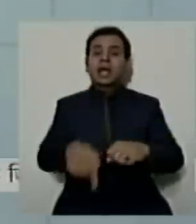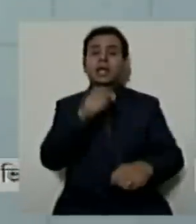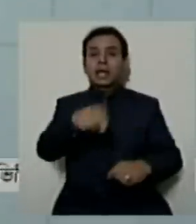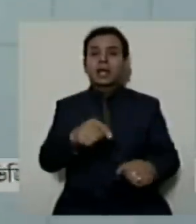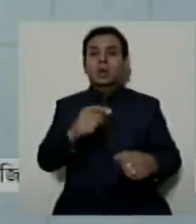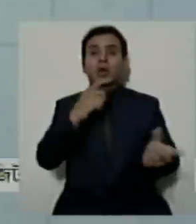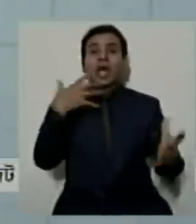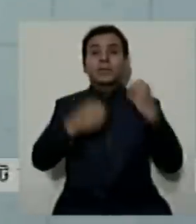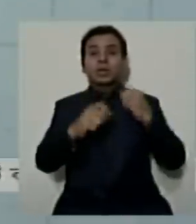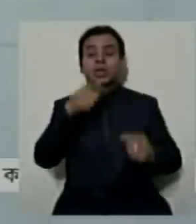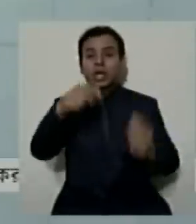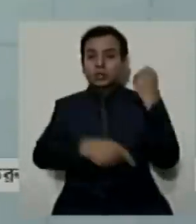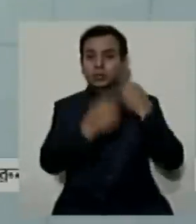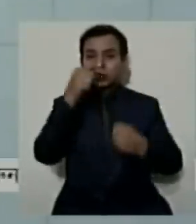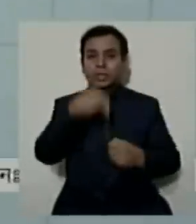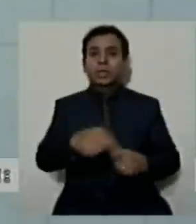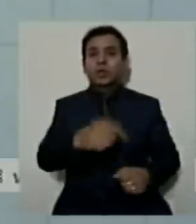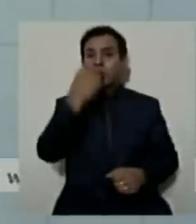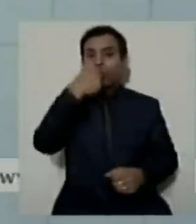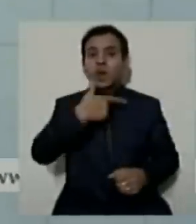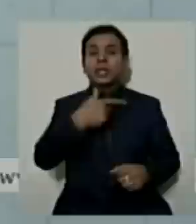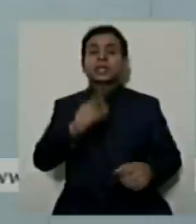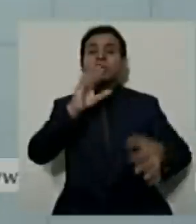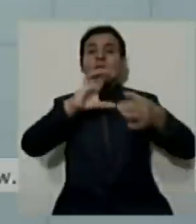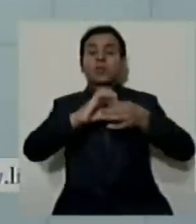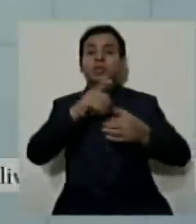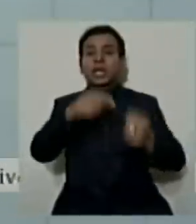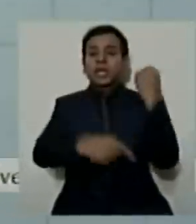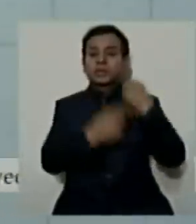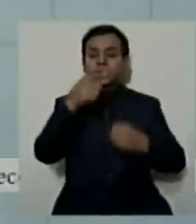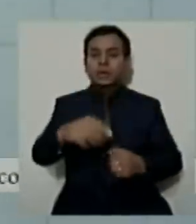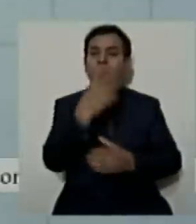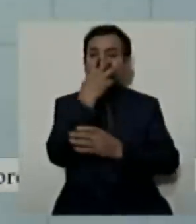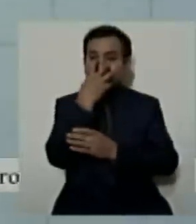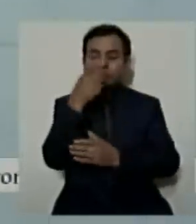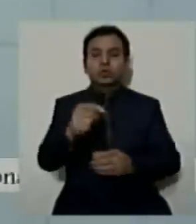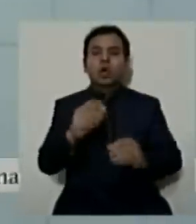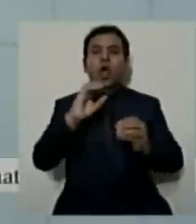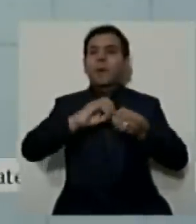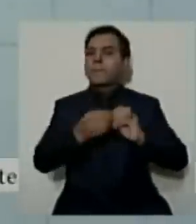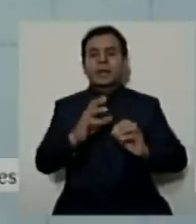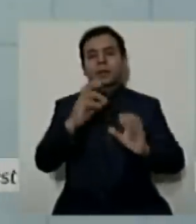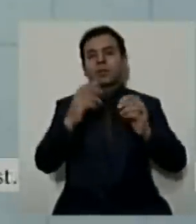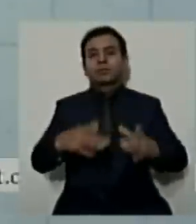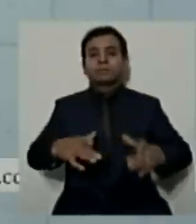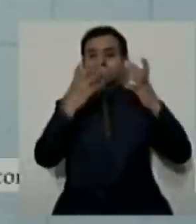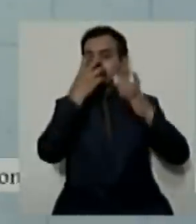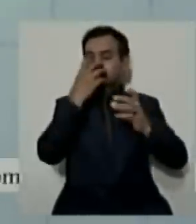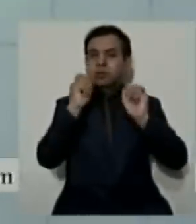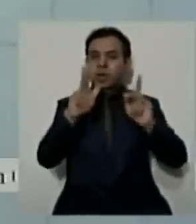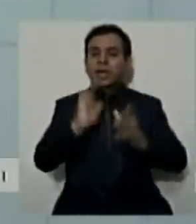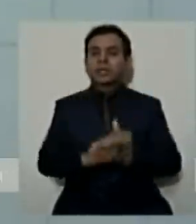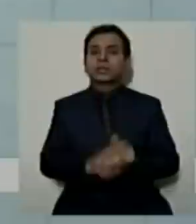নাই। কুর্মিটোলা জেনারেল হাসপাতালে 450টি অক্সিজেন সিলিন্ডার আছে, যদিও এখানে